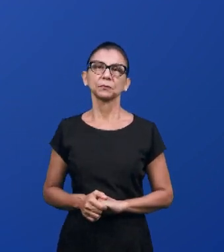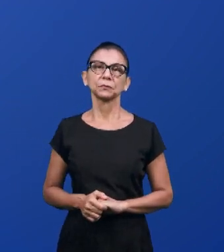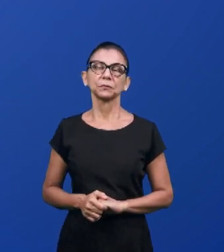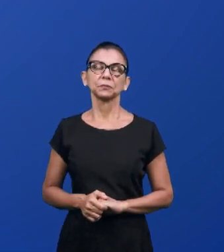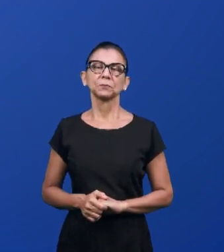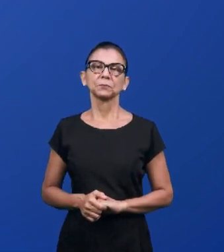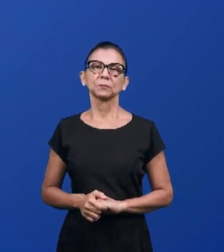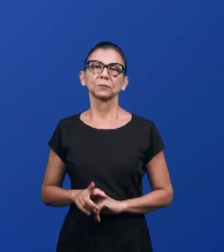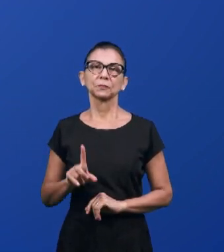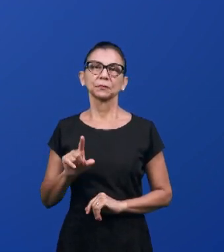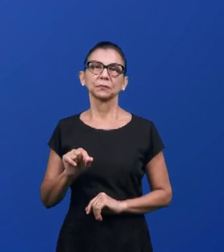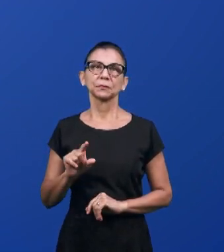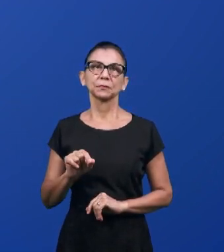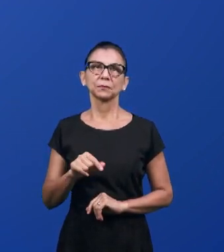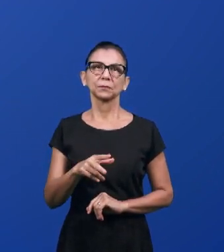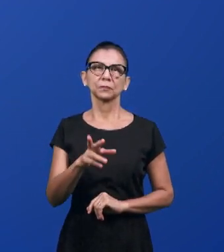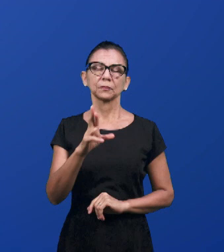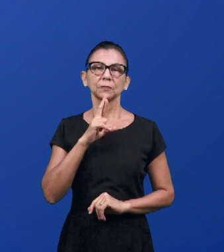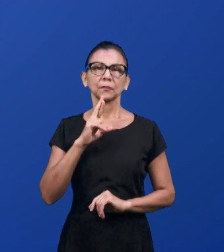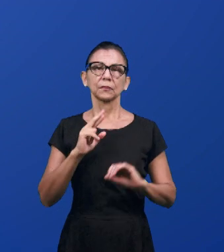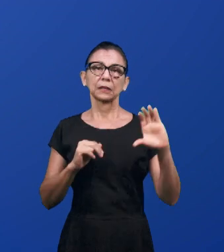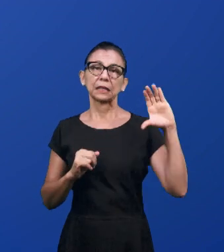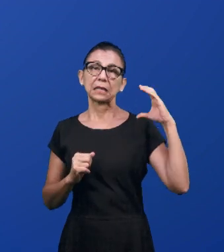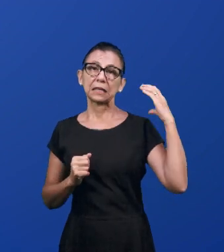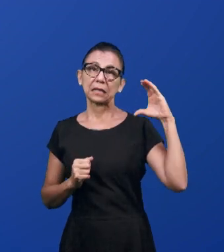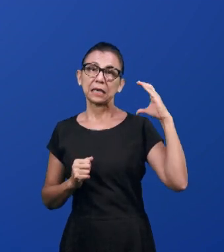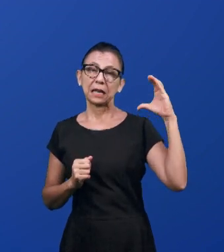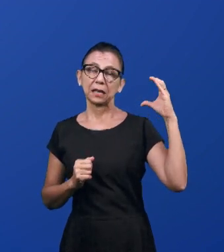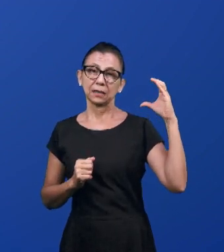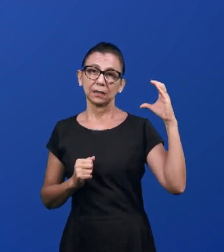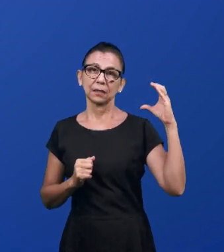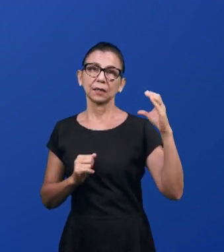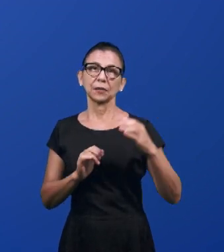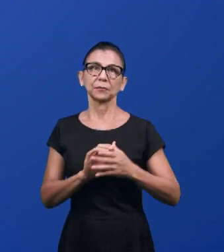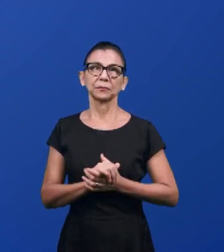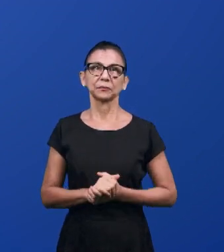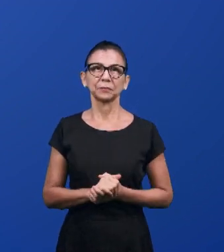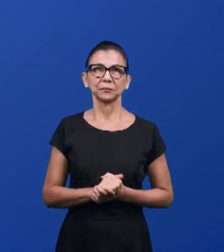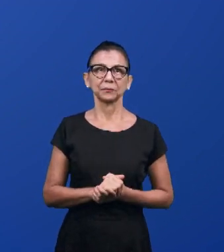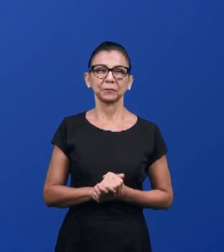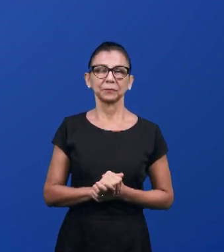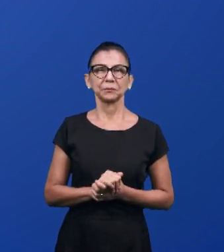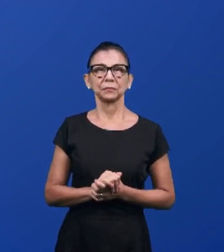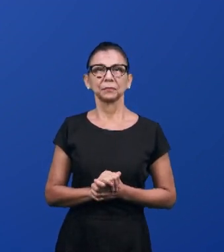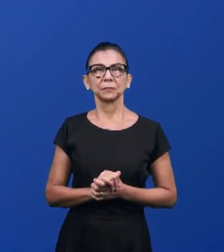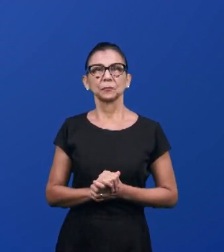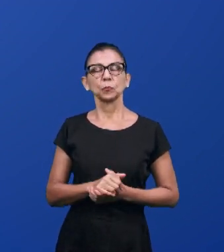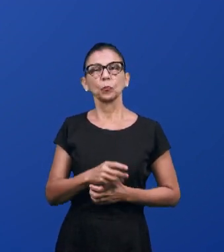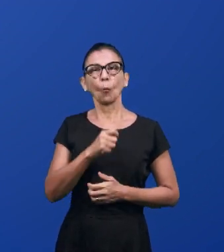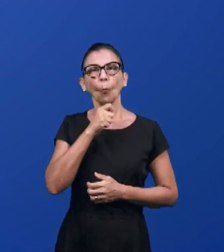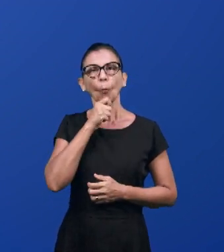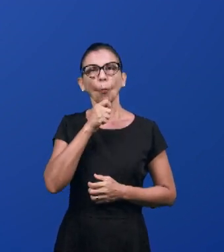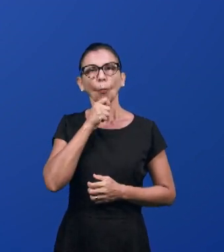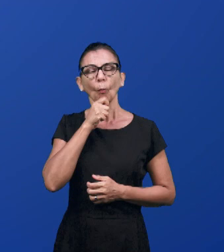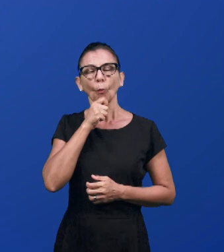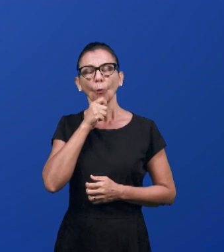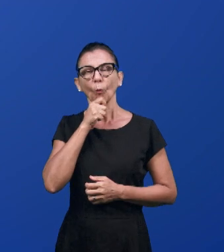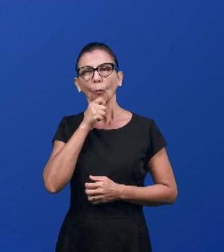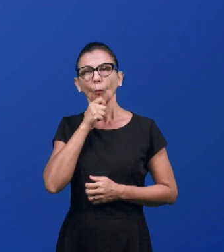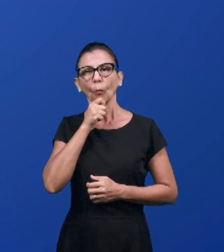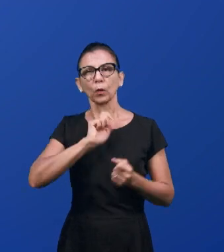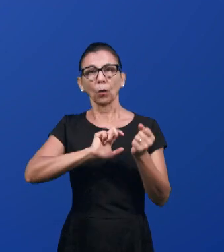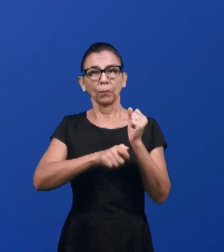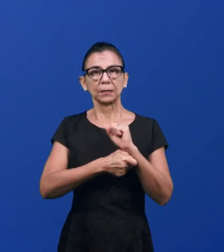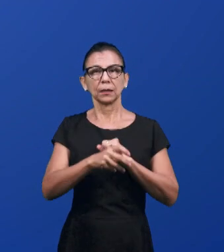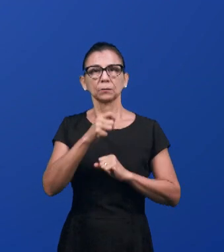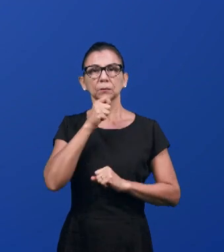est le mystère sans l'opération du Saint-Esprit s'appelle science. C'est la connaissance humaine. Nous